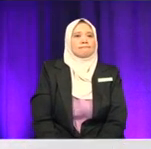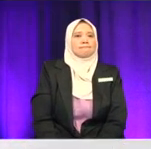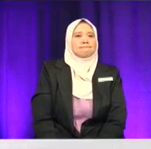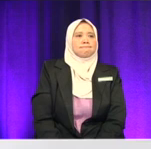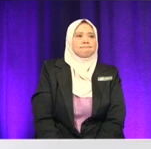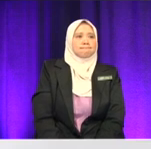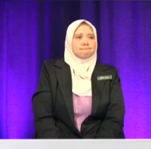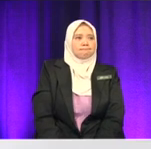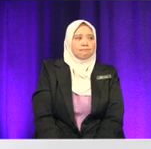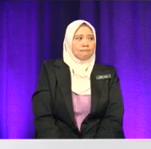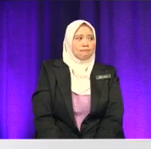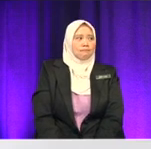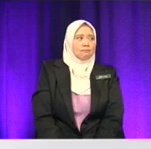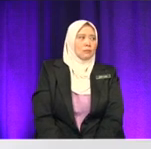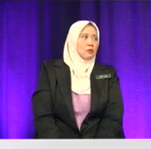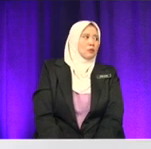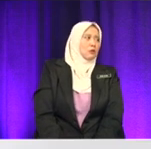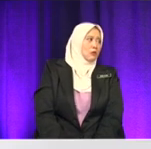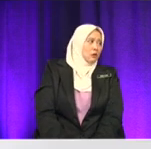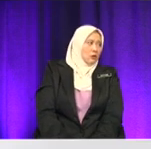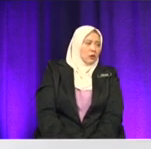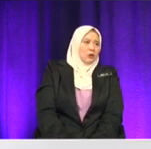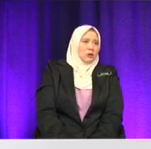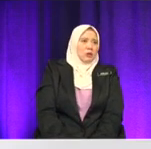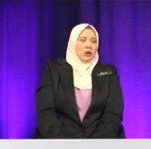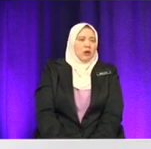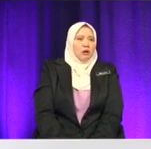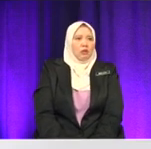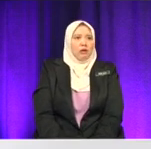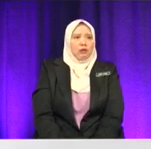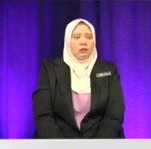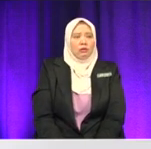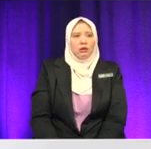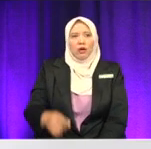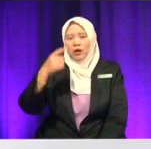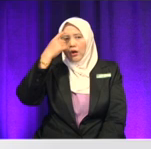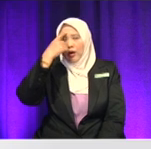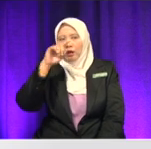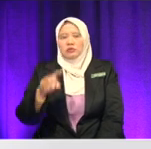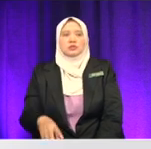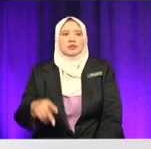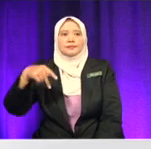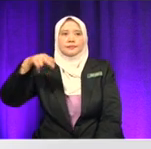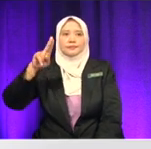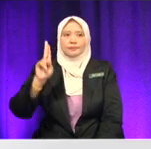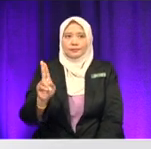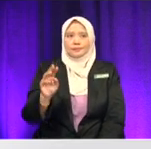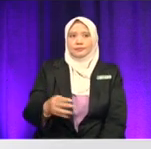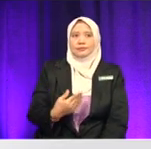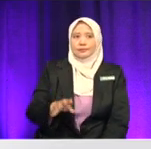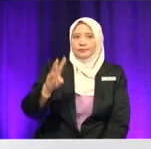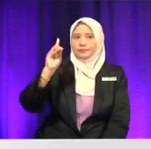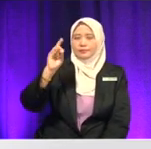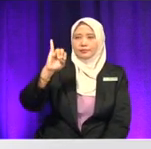Okey, Abbas. Syah, silakan. Abbas. Okey, untuk pemboleh ubah dimanipulasikan, saya letak